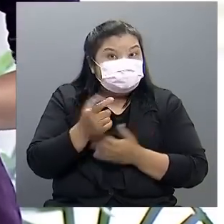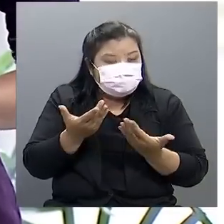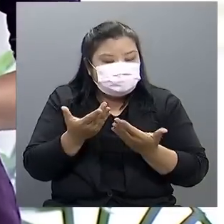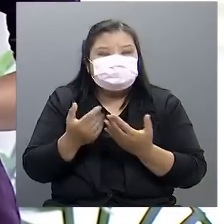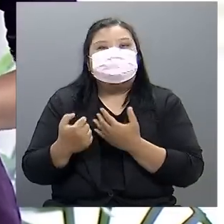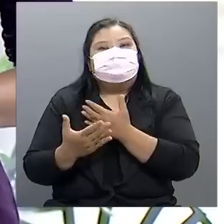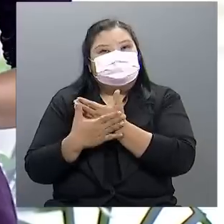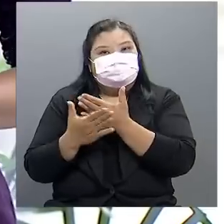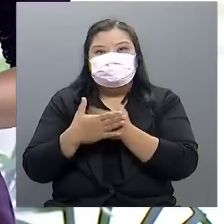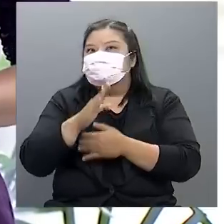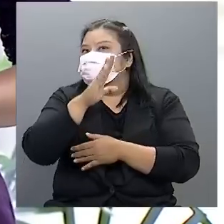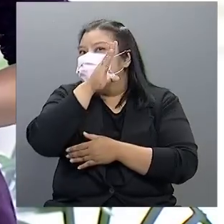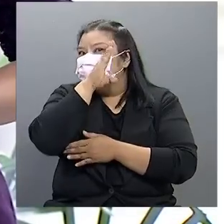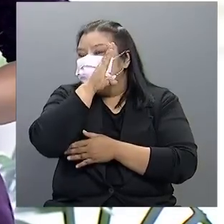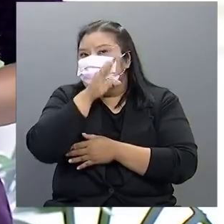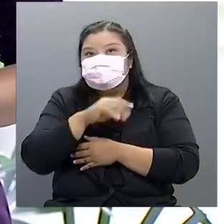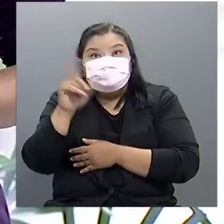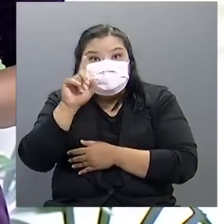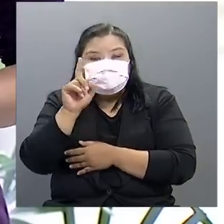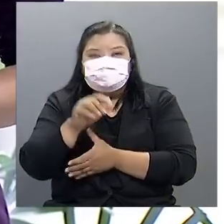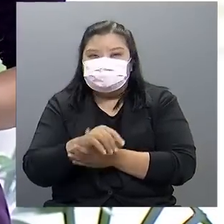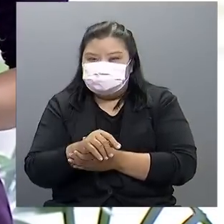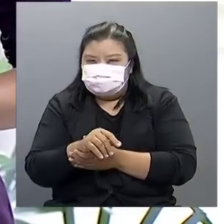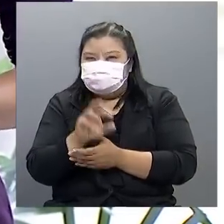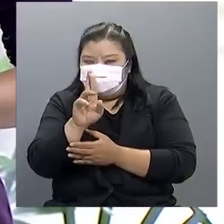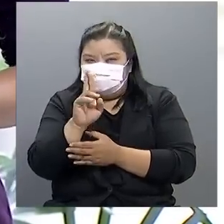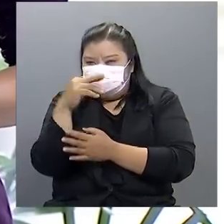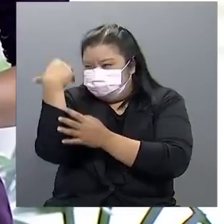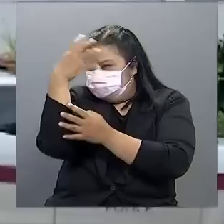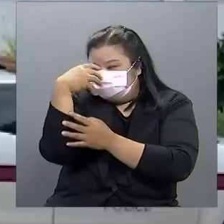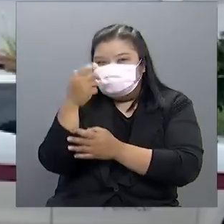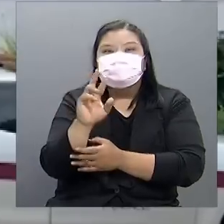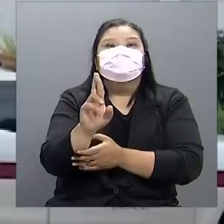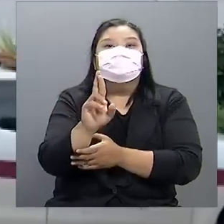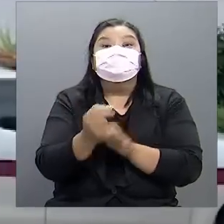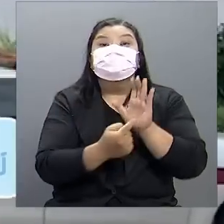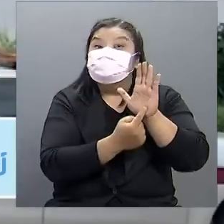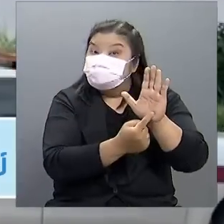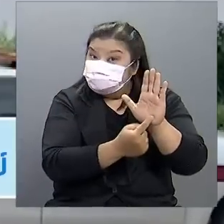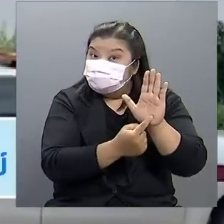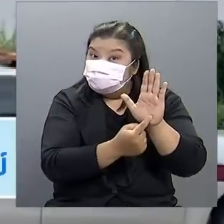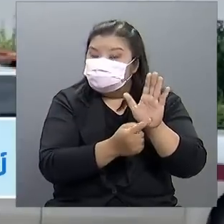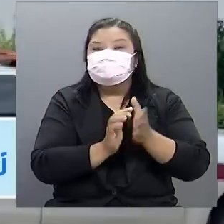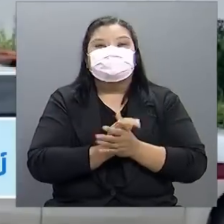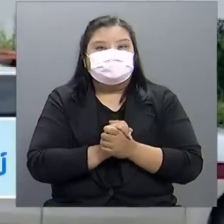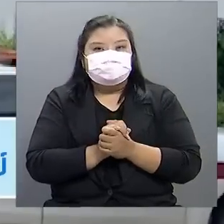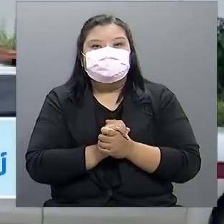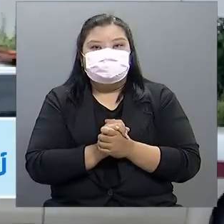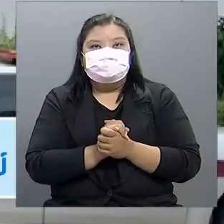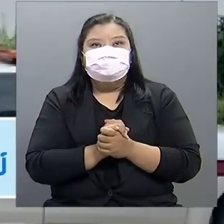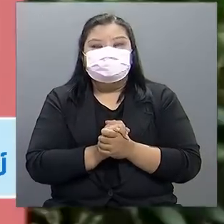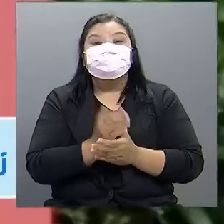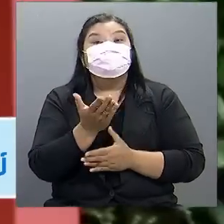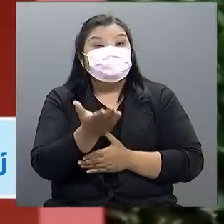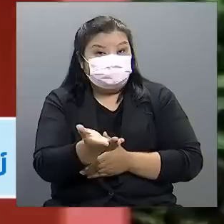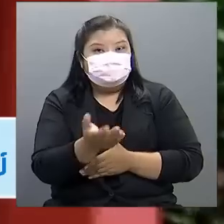หลอกลวงที่มาเยือนıldıแล้วค่ะมาดูก็ละนินี้กัค่ะคณผชม คณผชมคะ อัี้เป็นเรองทต